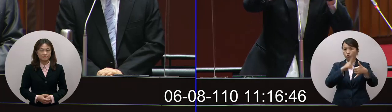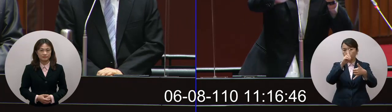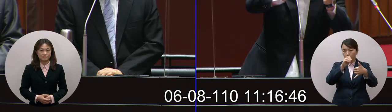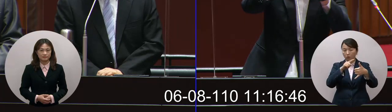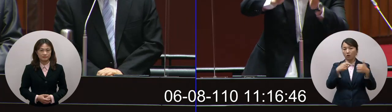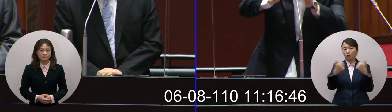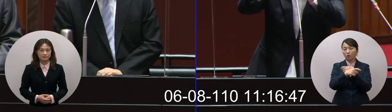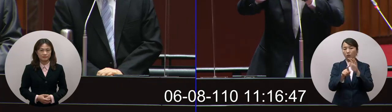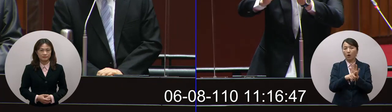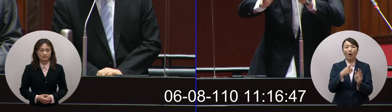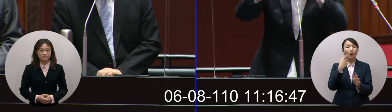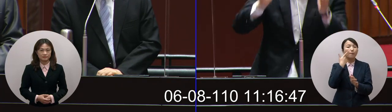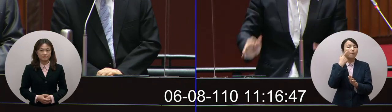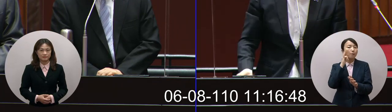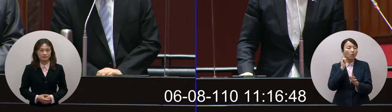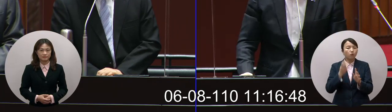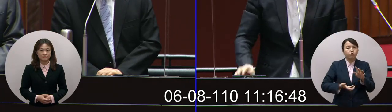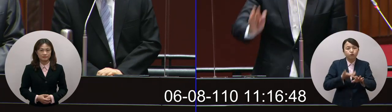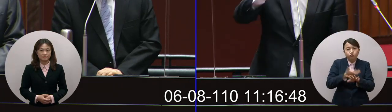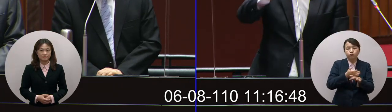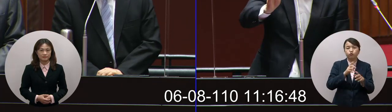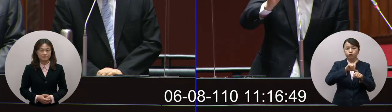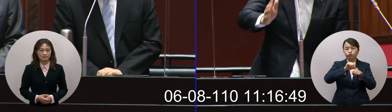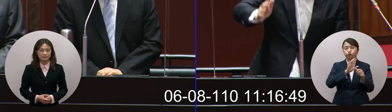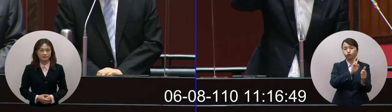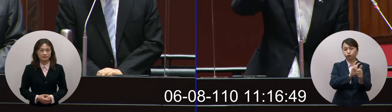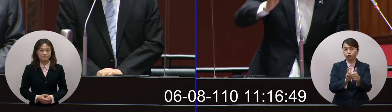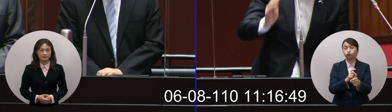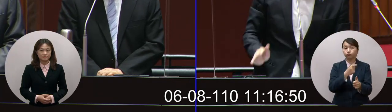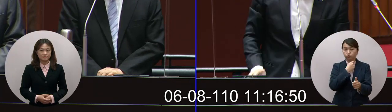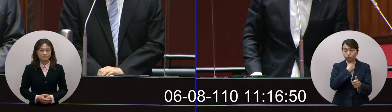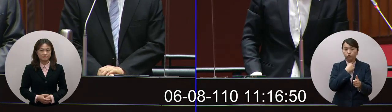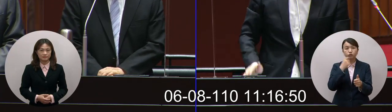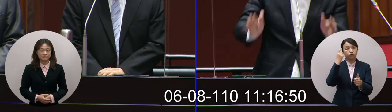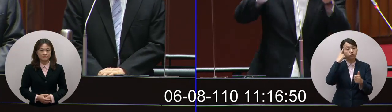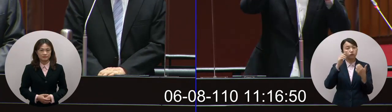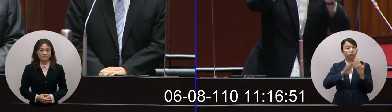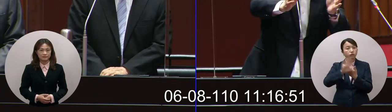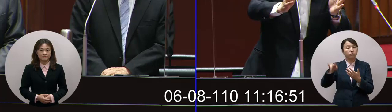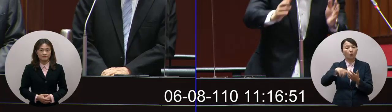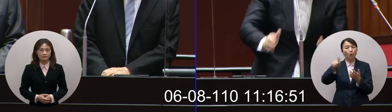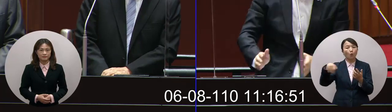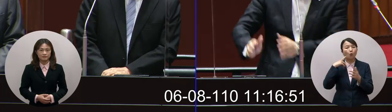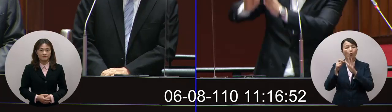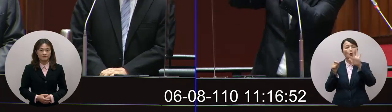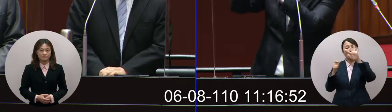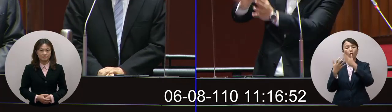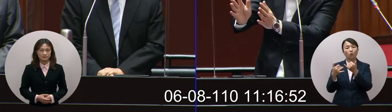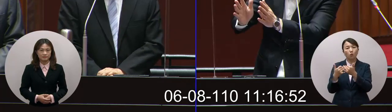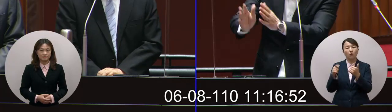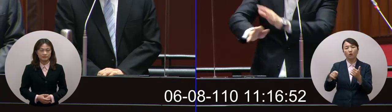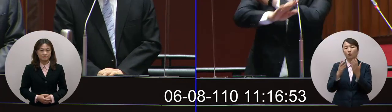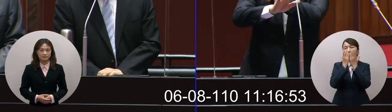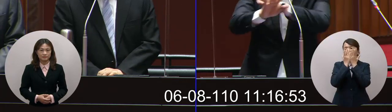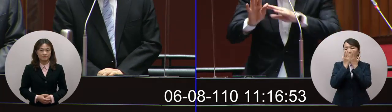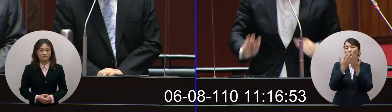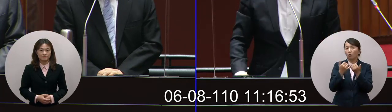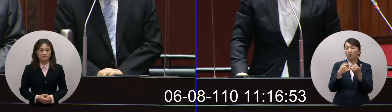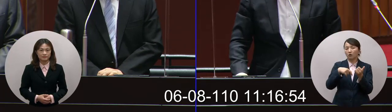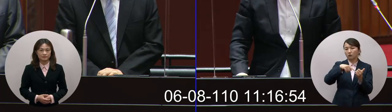这代表父母要花时间来照顾他。同样道理，很多人讲说了，很多高中生、在学生